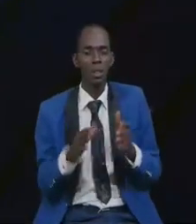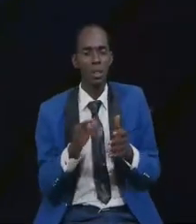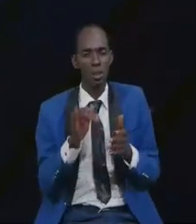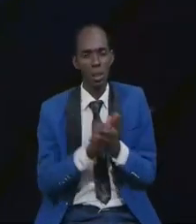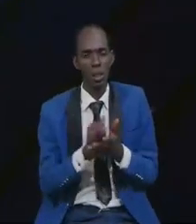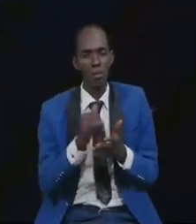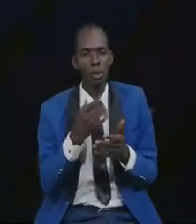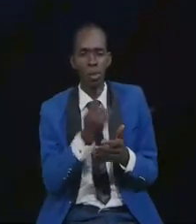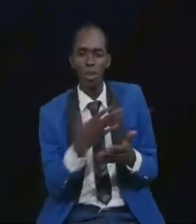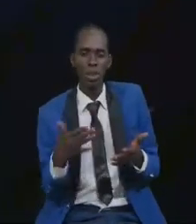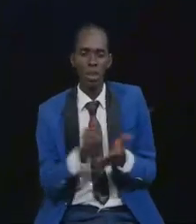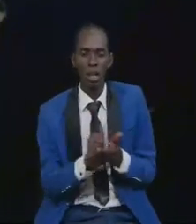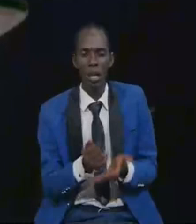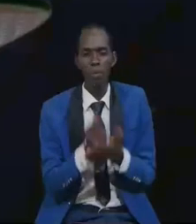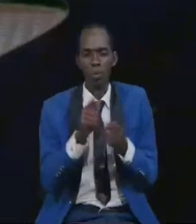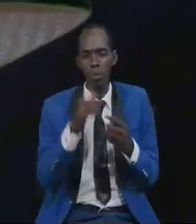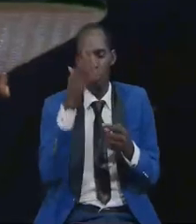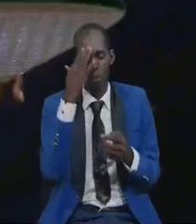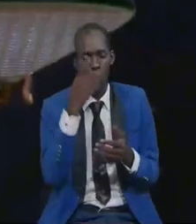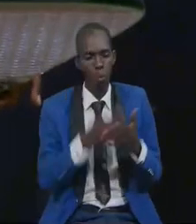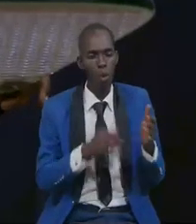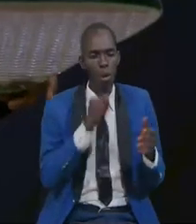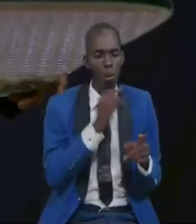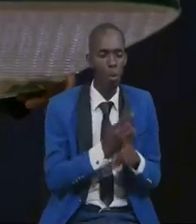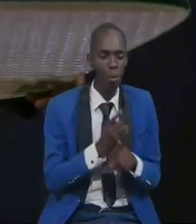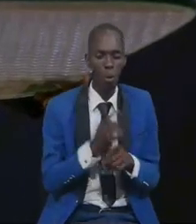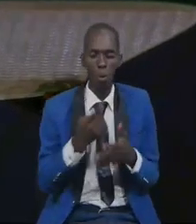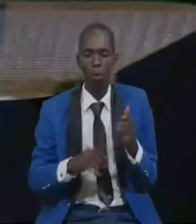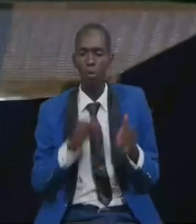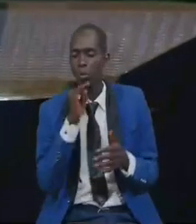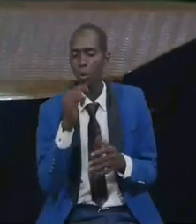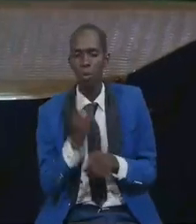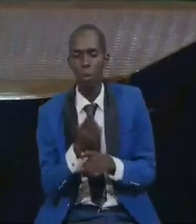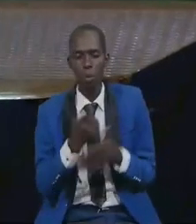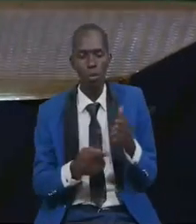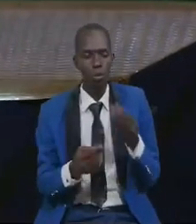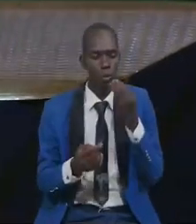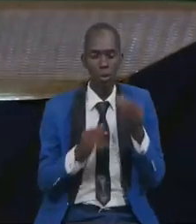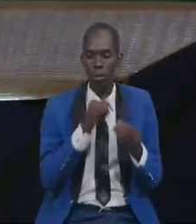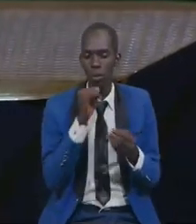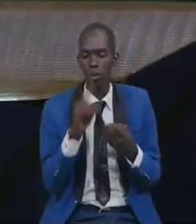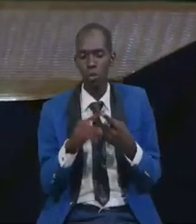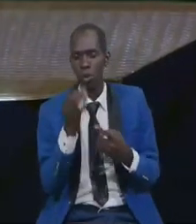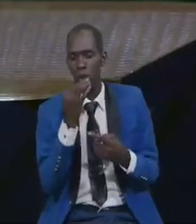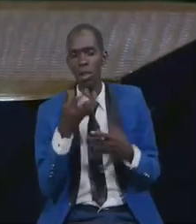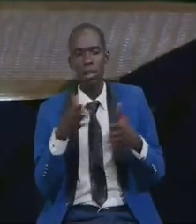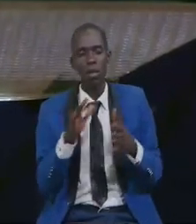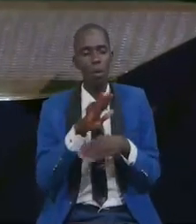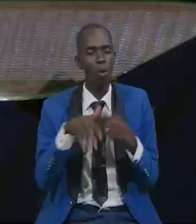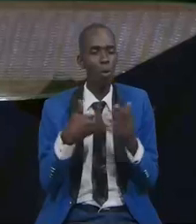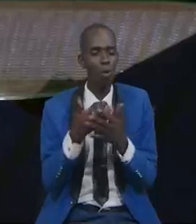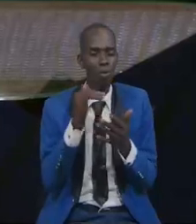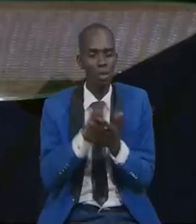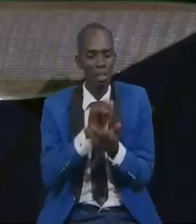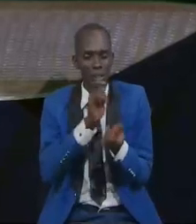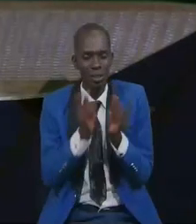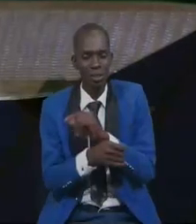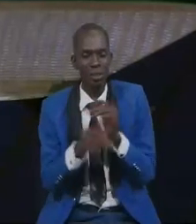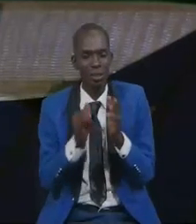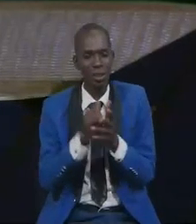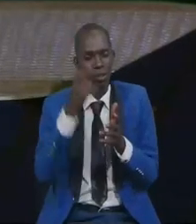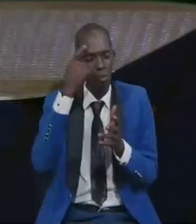La cognizance qui dit le connaître le mal et le bien, que tout lui soit enlevé, qu'il mange